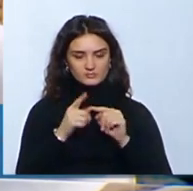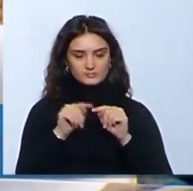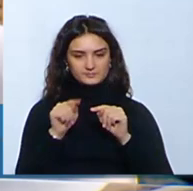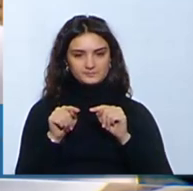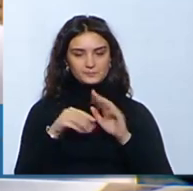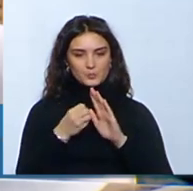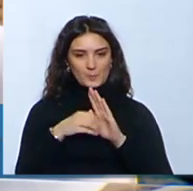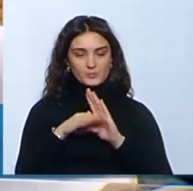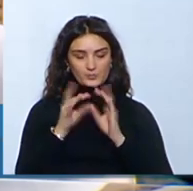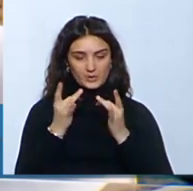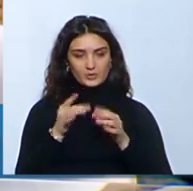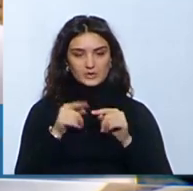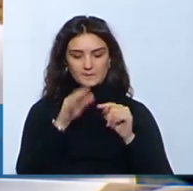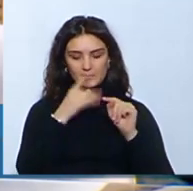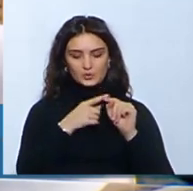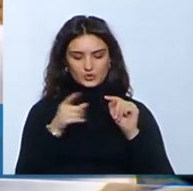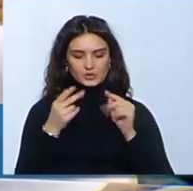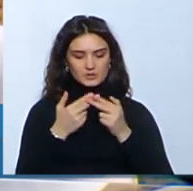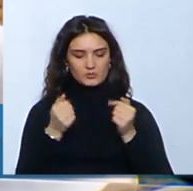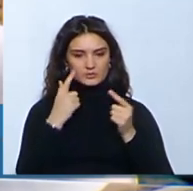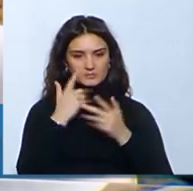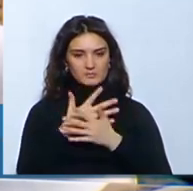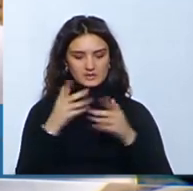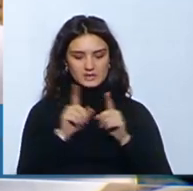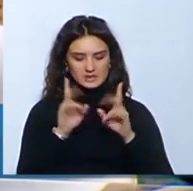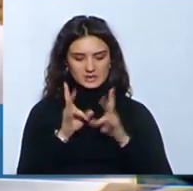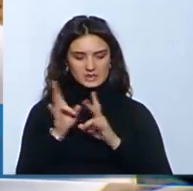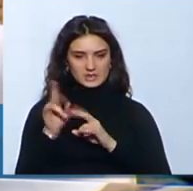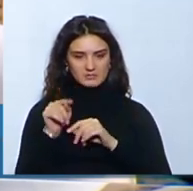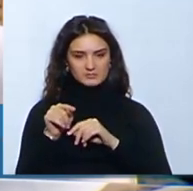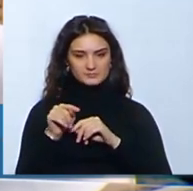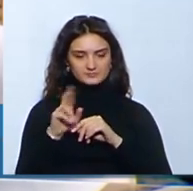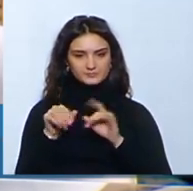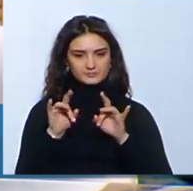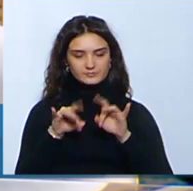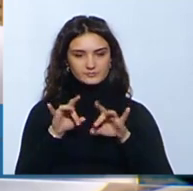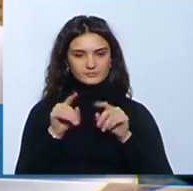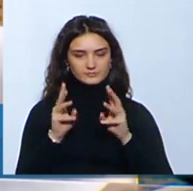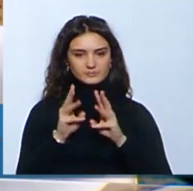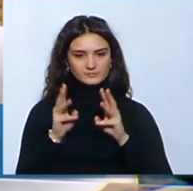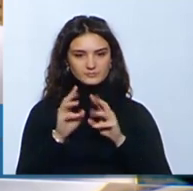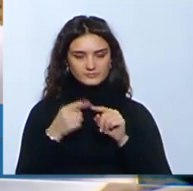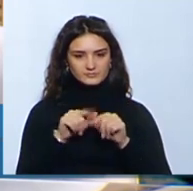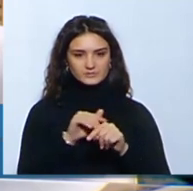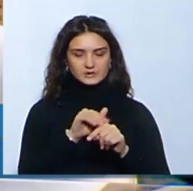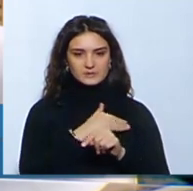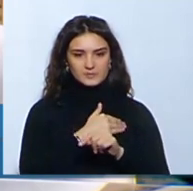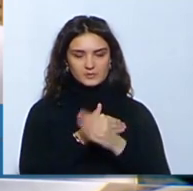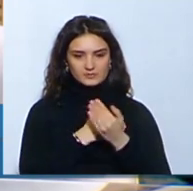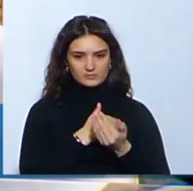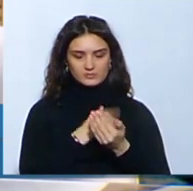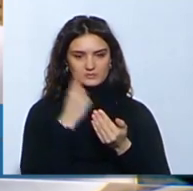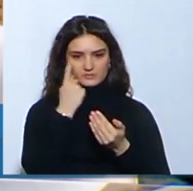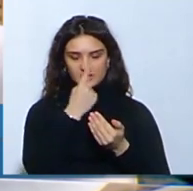ნაწილია უბრალოდ ამ პერიოდში პროცენტულად რა თქმა უნდა მეტია ასეთი დაზიანებები თერმული დამწრობა ეს არის ნუ ტემპერატურული ზემოქმედებით